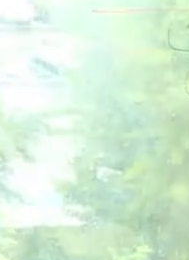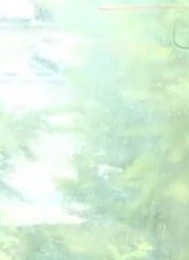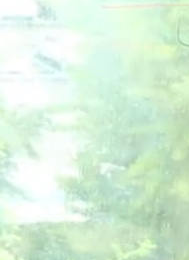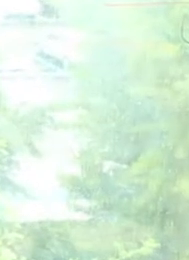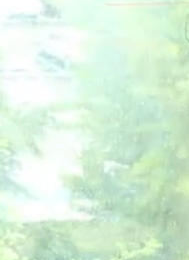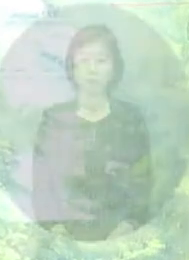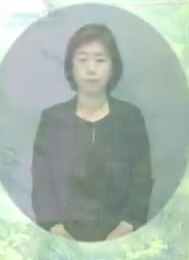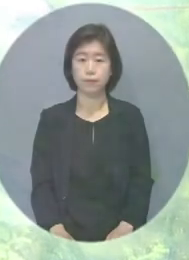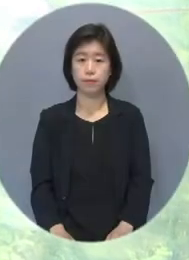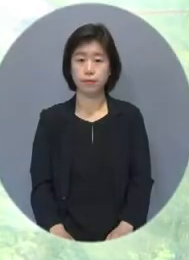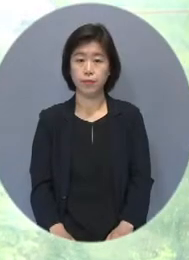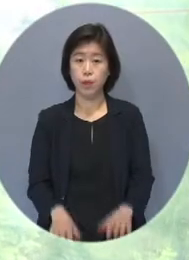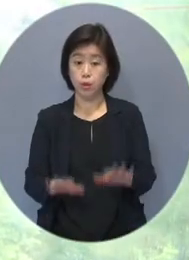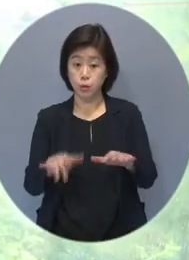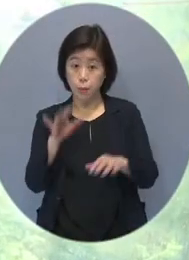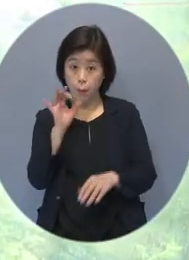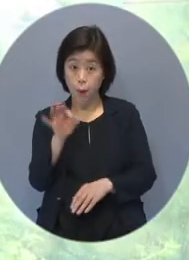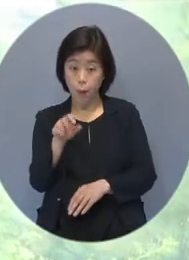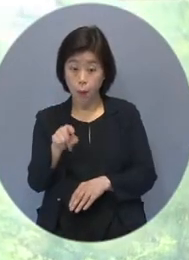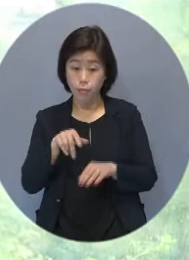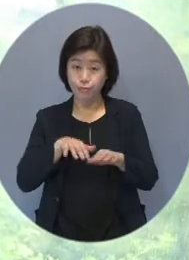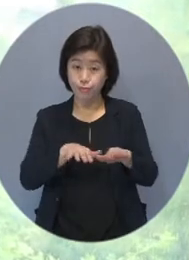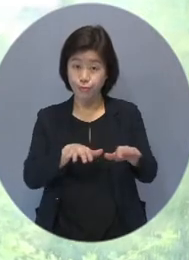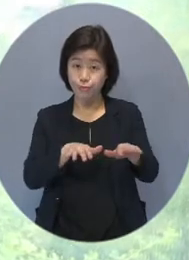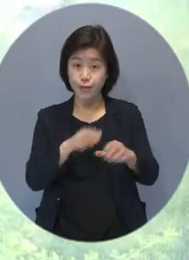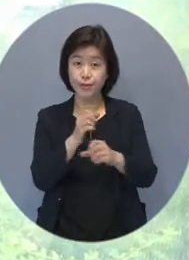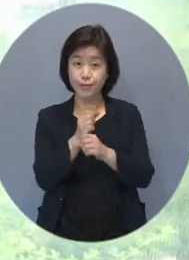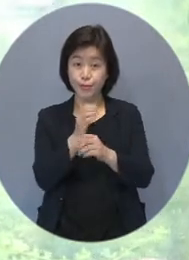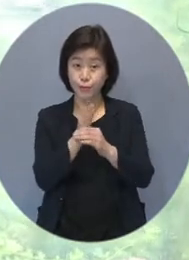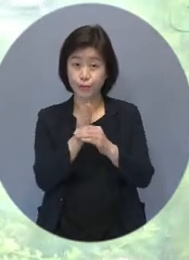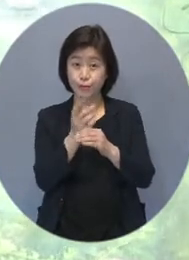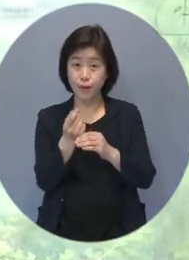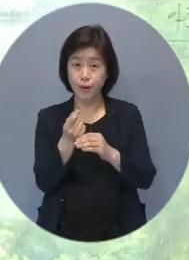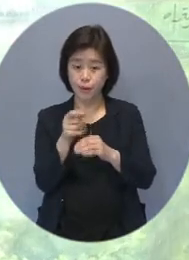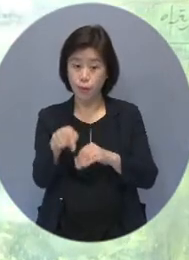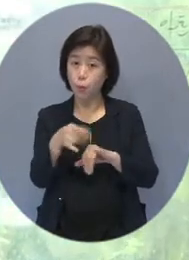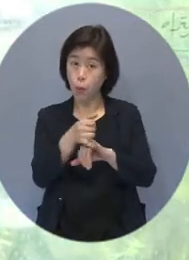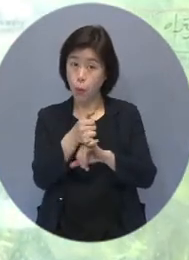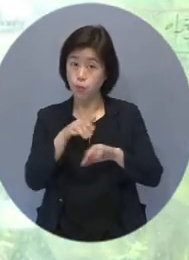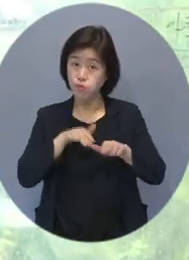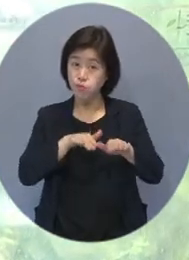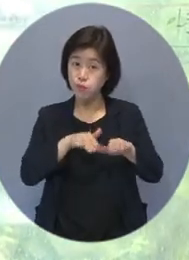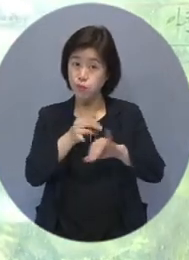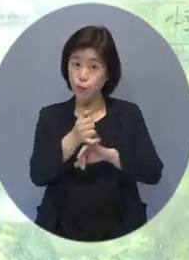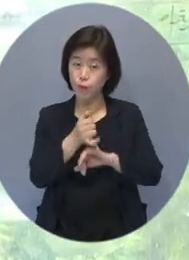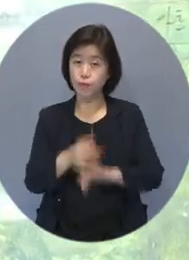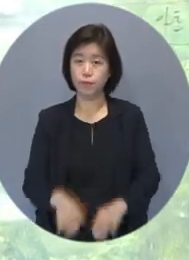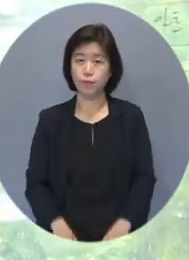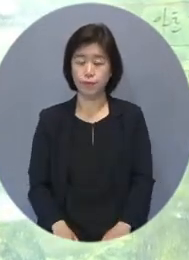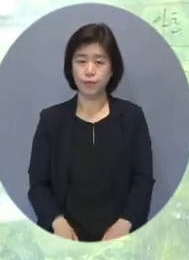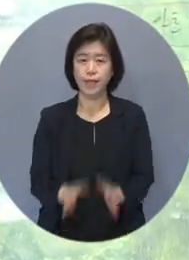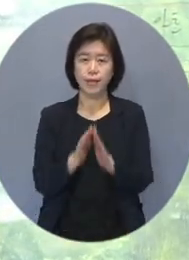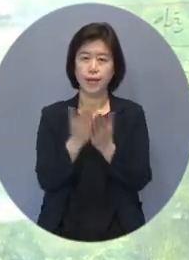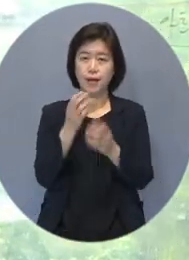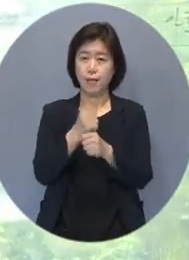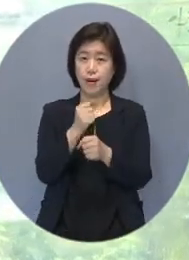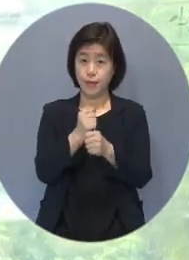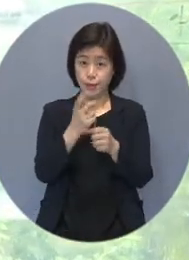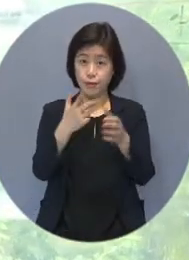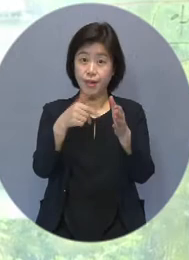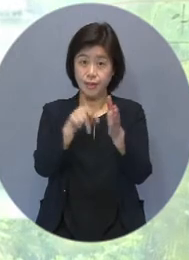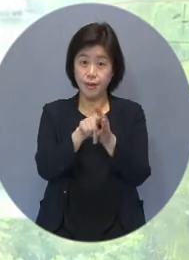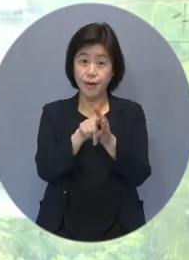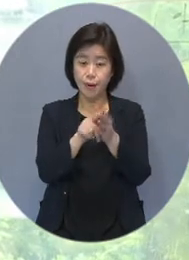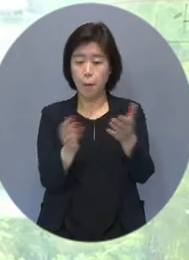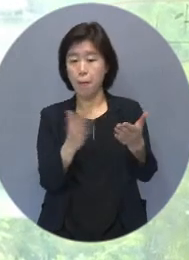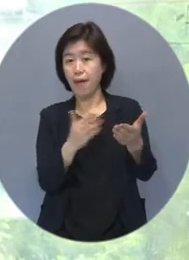바로 보니까 지금 바로 미싱 작업에 들어가시는 것 같은데 뭐 이게 꼭 필요한 작업인 건가요? 먼저 책을 만들려면은 그